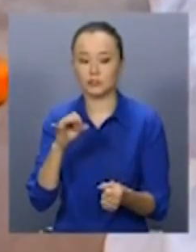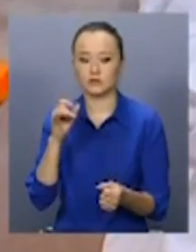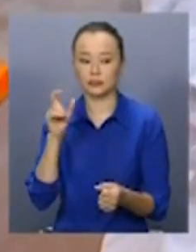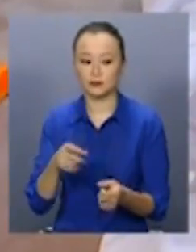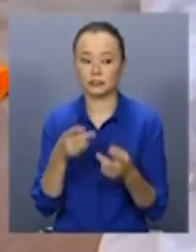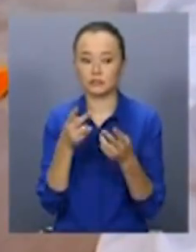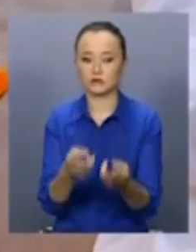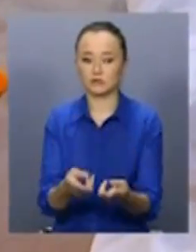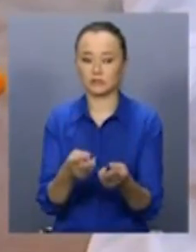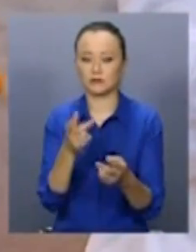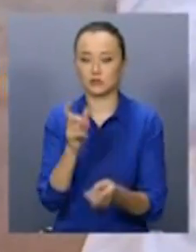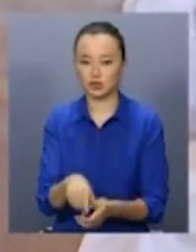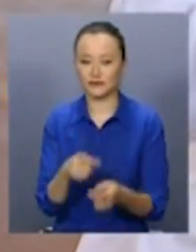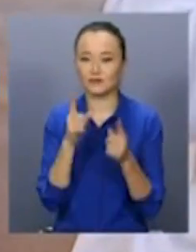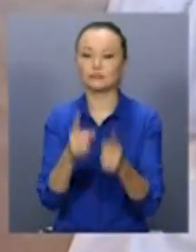жатқан келіп отырған адамда